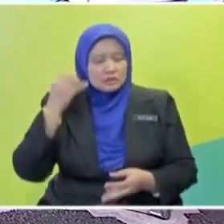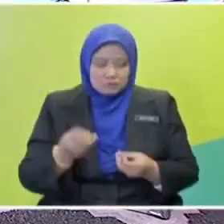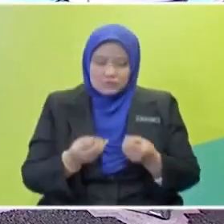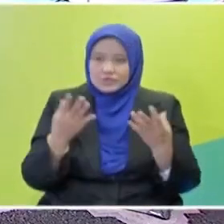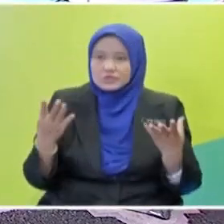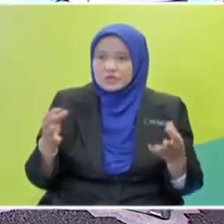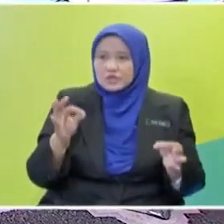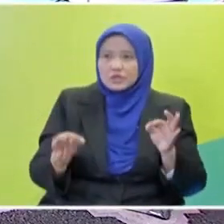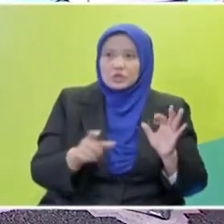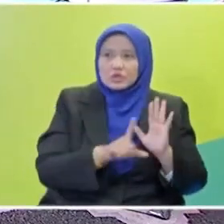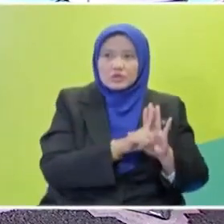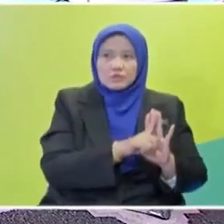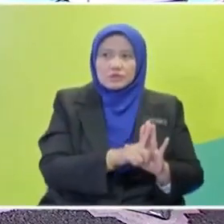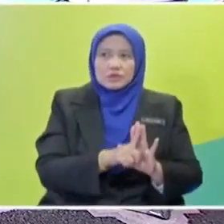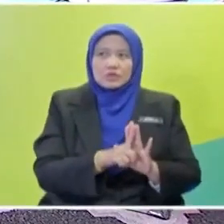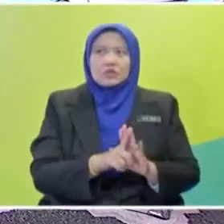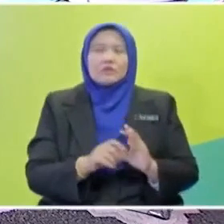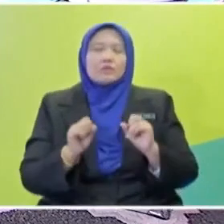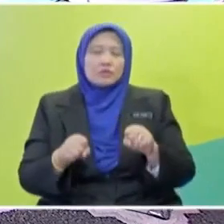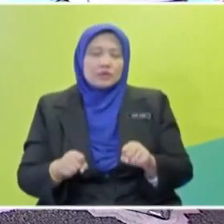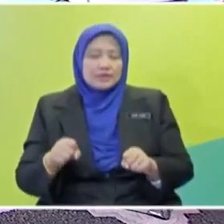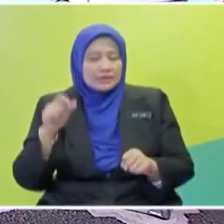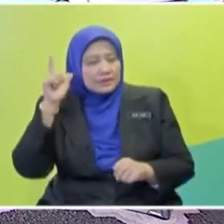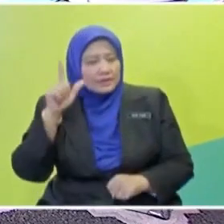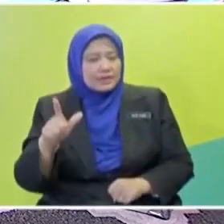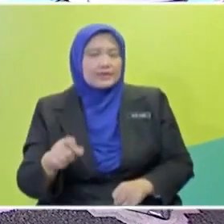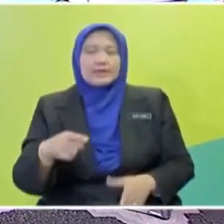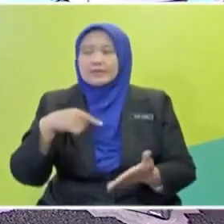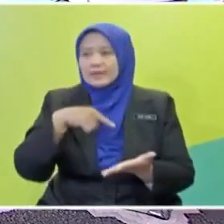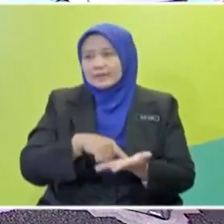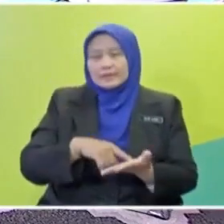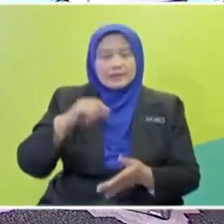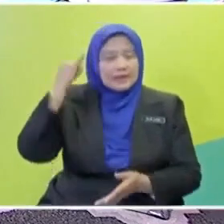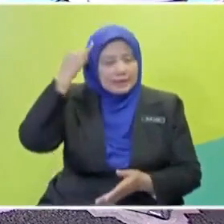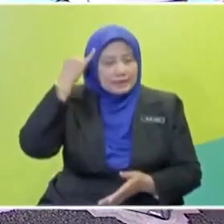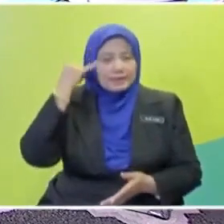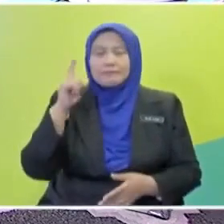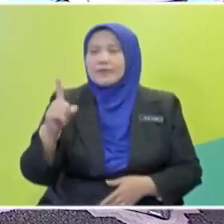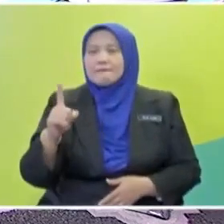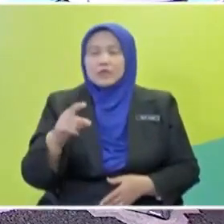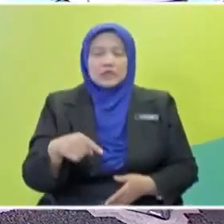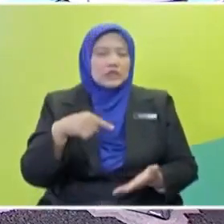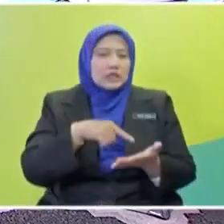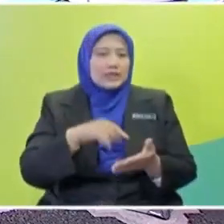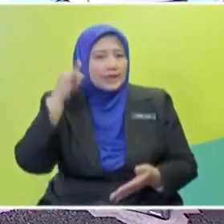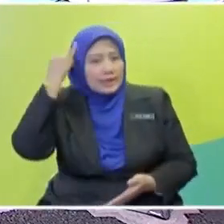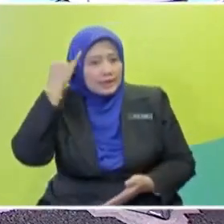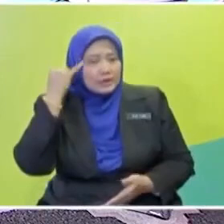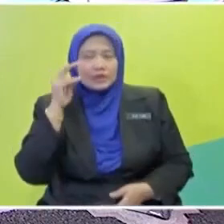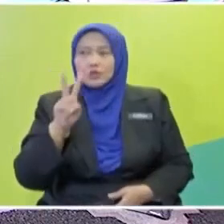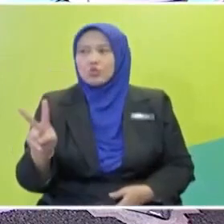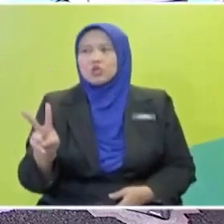ni lakaran yang pertama. Ni lakaran yang kedua. Ni idea pertama, ni idea kedua. Itu sebenarnya. Okey, dan juga label ni yang kita bagi tahu supaya